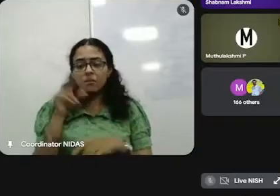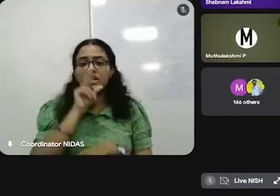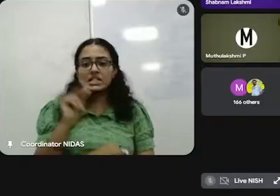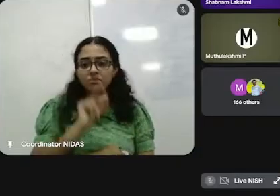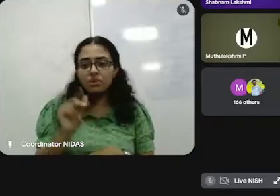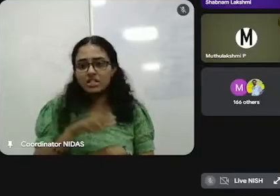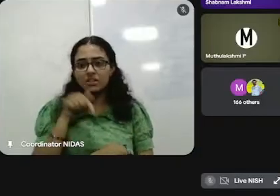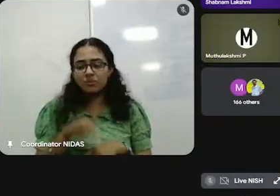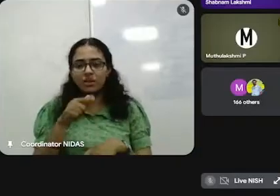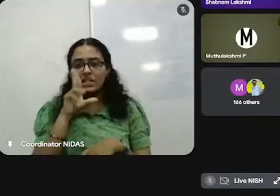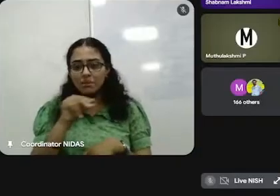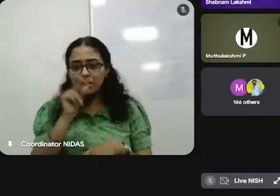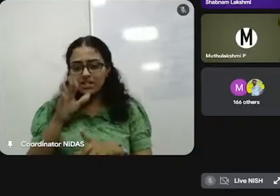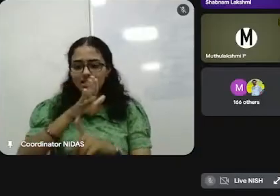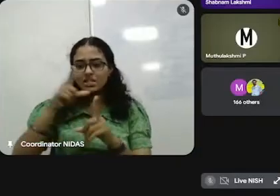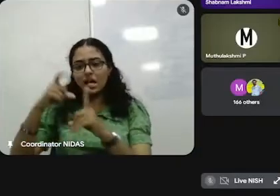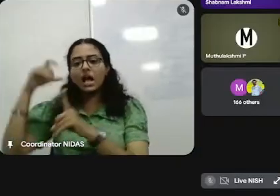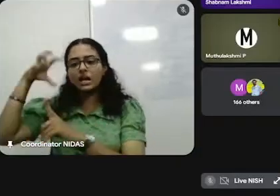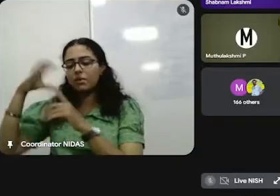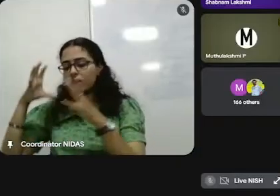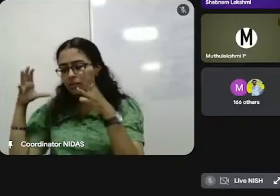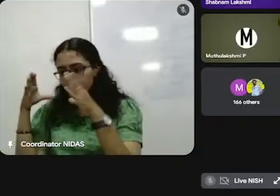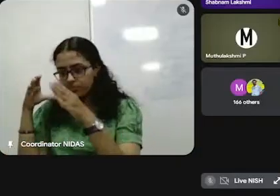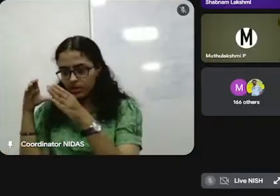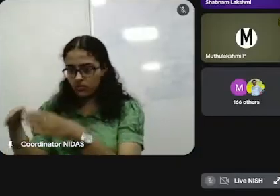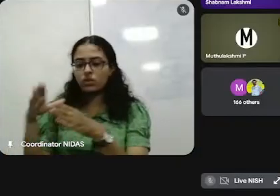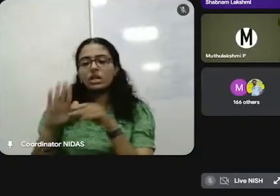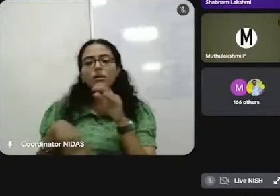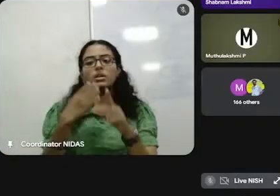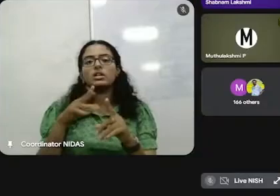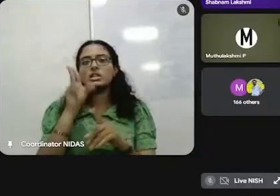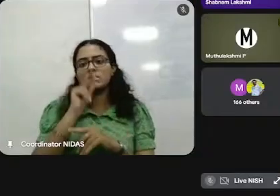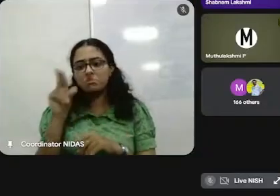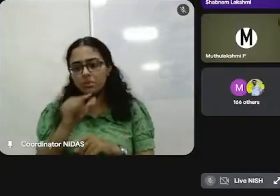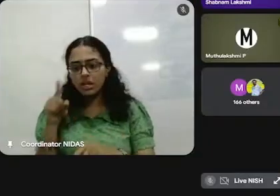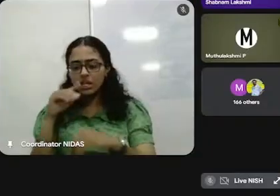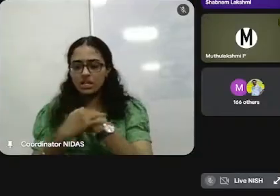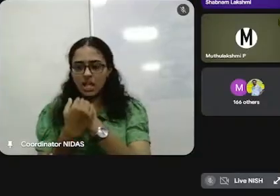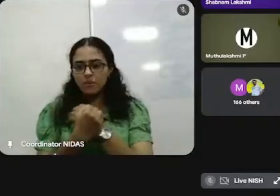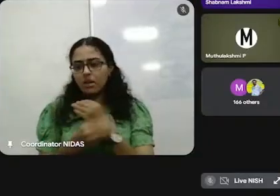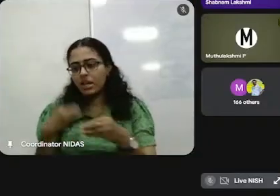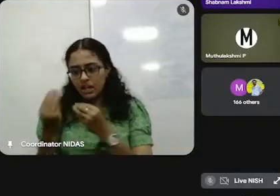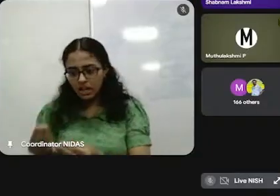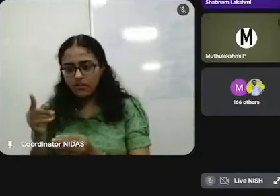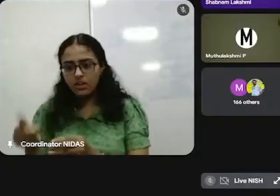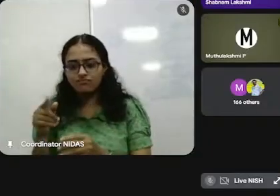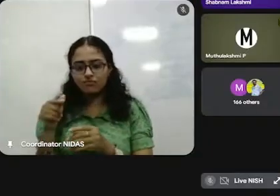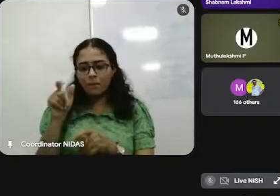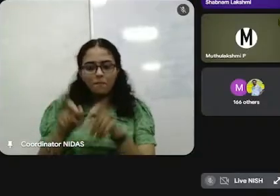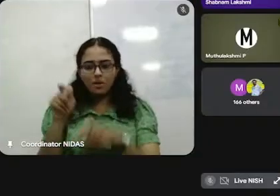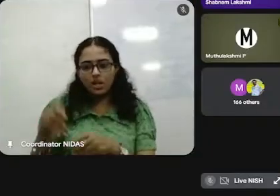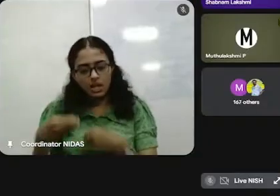ഏരിയ തന്നെയായത് കേട്ടോ. അപ്പം അവിടെ നമ്മൾ സ്പീച്ച് തെറപ്പി എടുക്കുന്ന സമയത്ത് നമ്മൾ ഇങ്ങനത്തെ കാര്യങ്ങളും അഡ്രസ് ചെയ്യാറുണ്ട് ക്ലയൻസിന്. അപ്പം